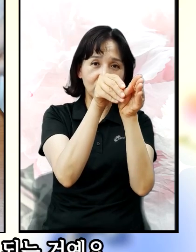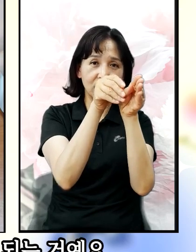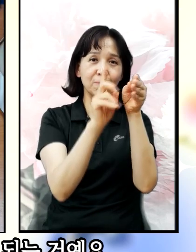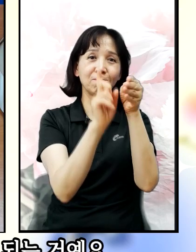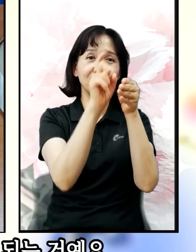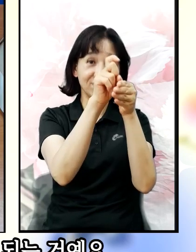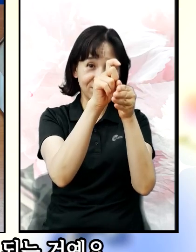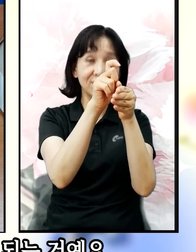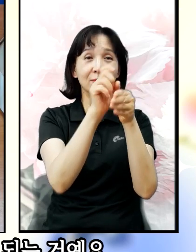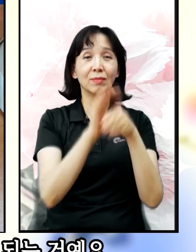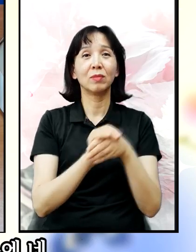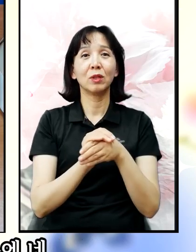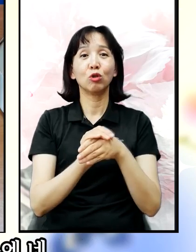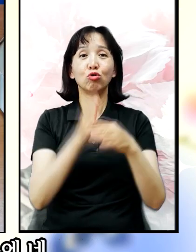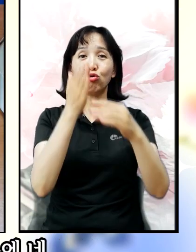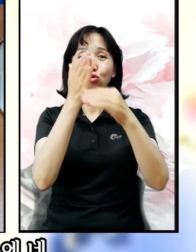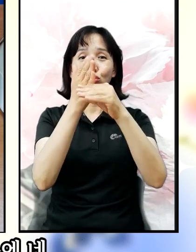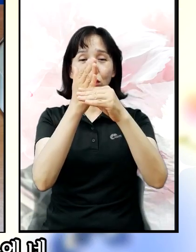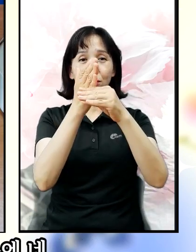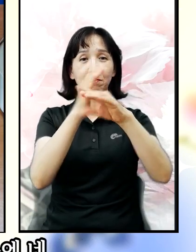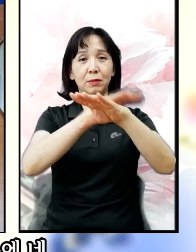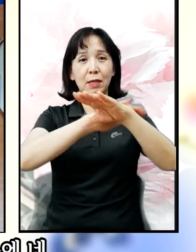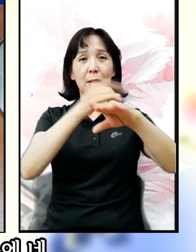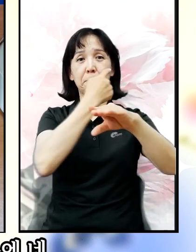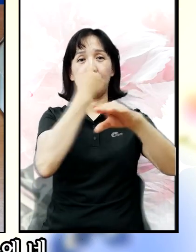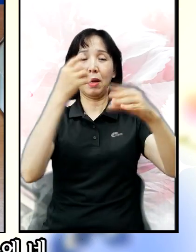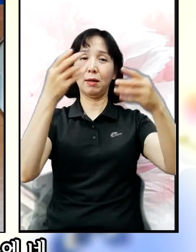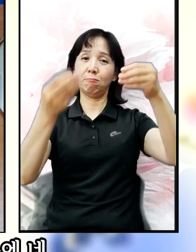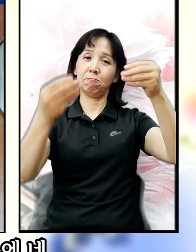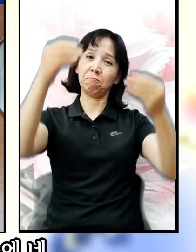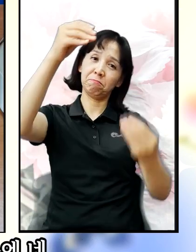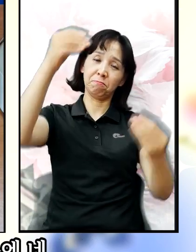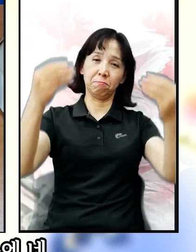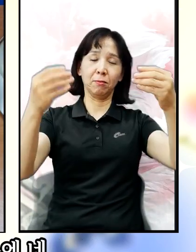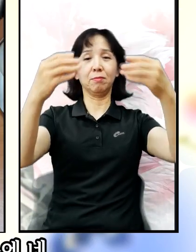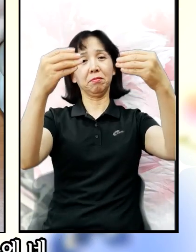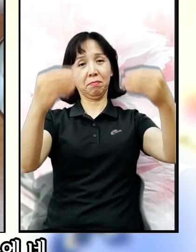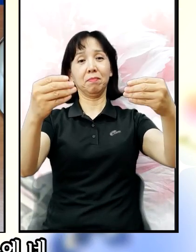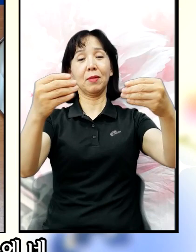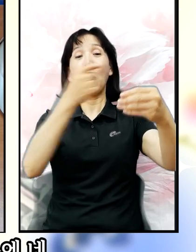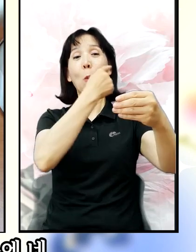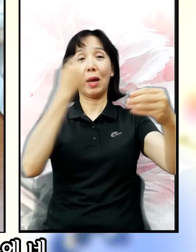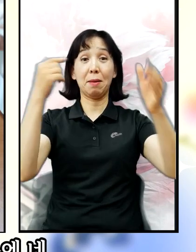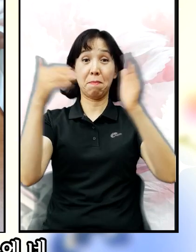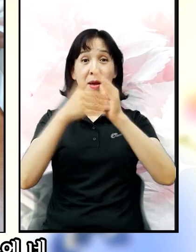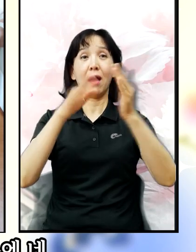붙여주시면 되는 거예요. 중심을 좀 잘 확인하신 다음에,